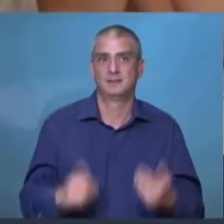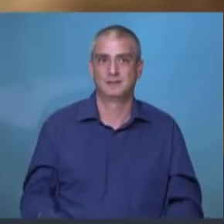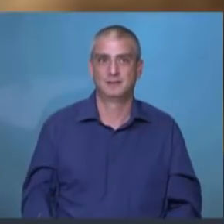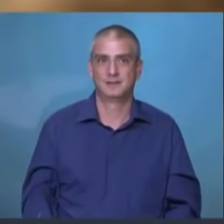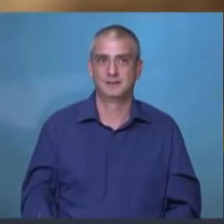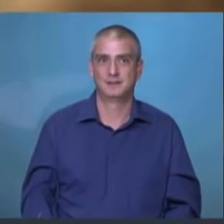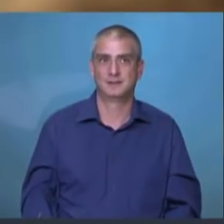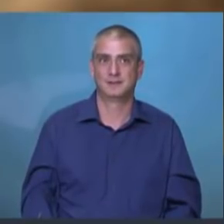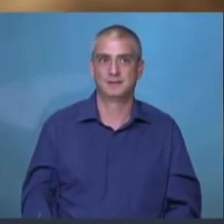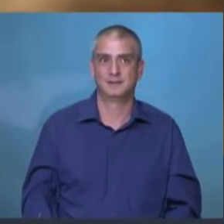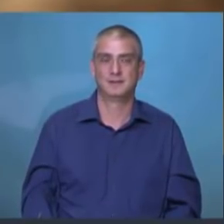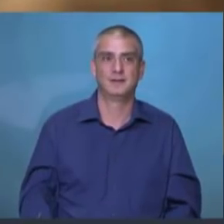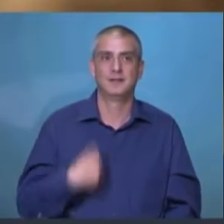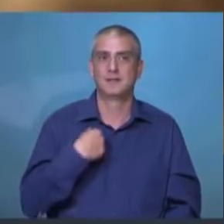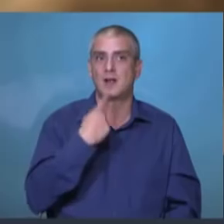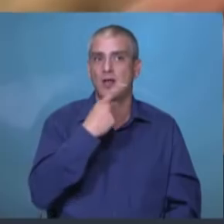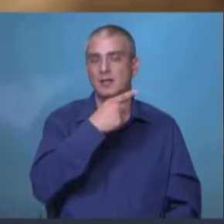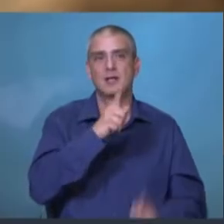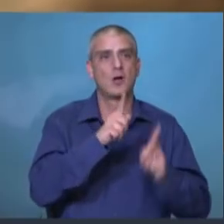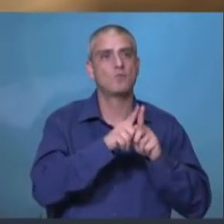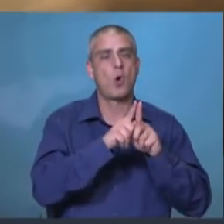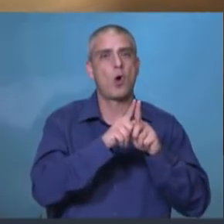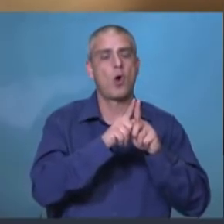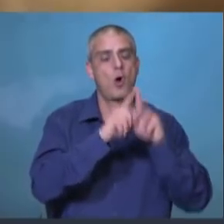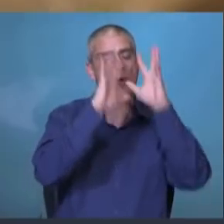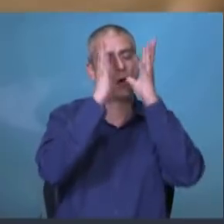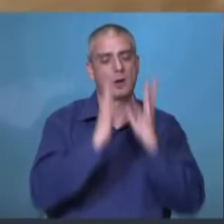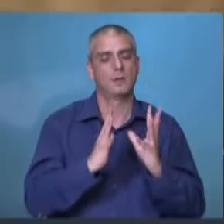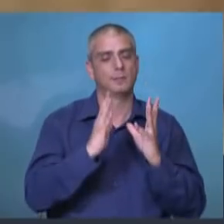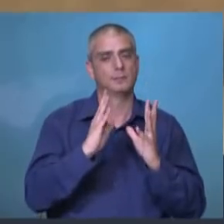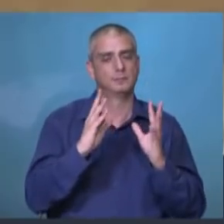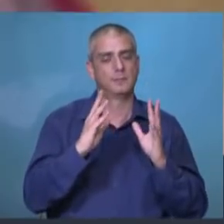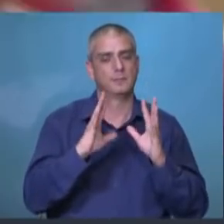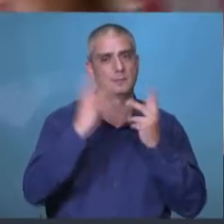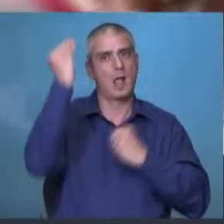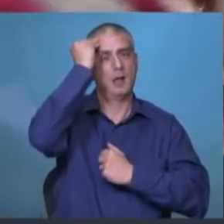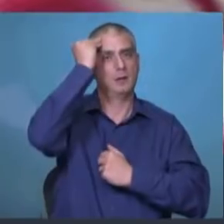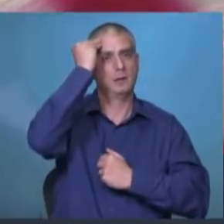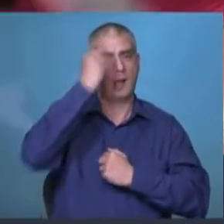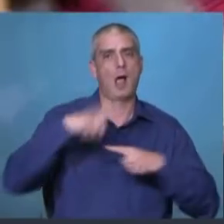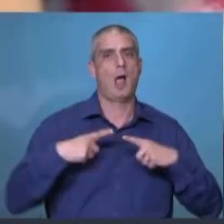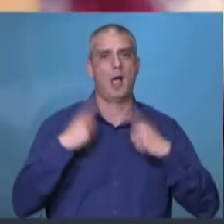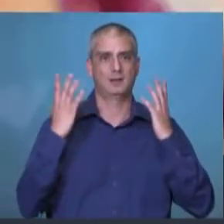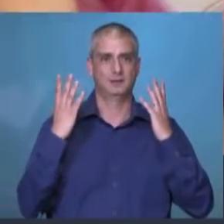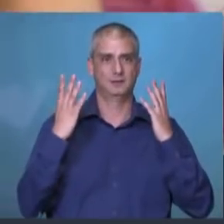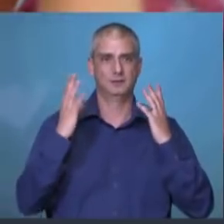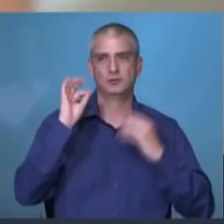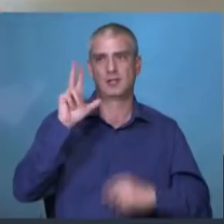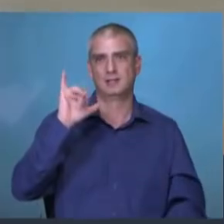עזר. אני יכולה להגיד שהיא אנדרטה חיה של